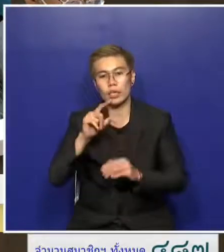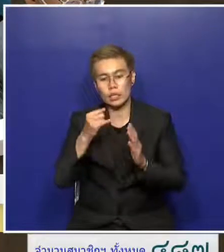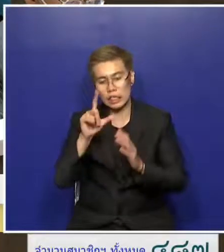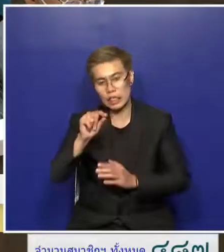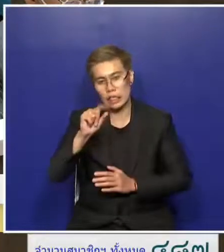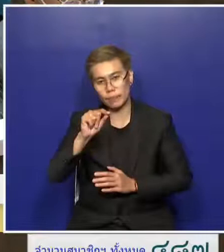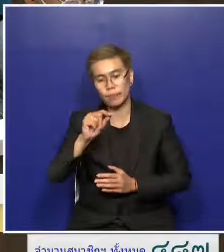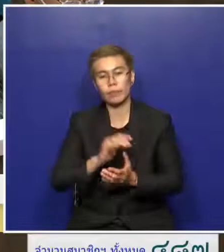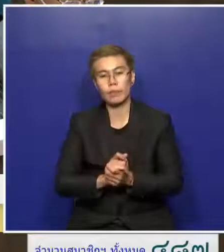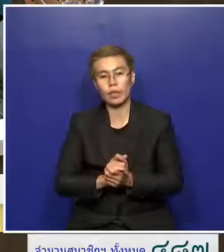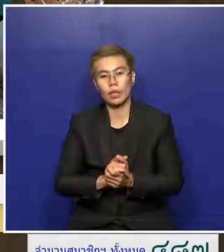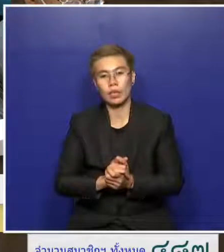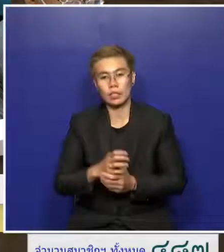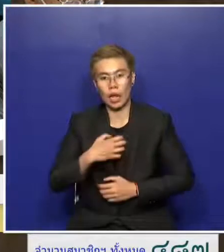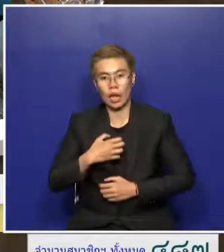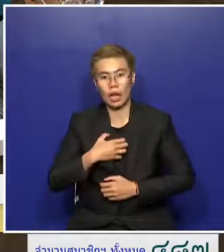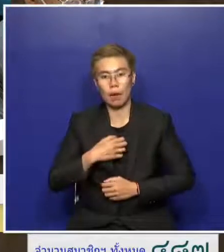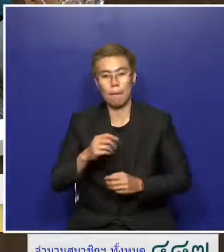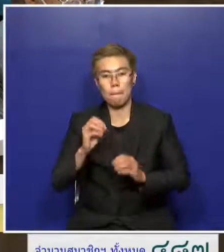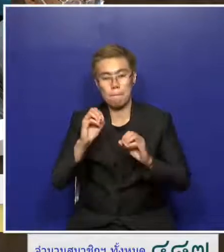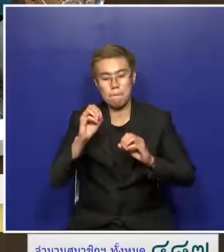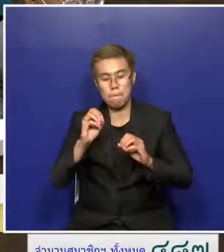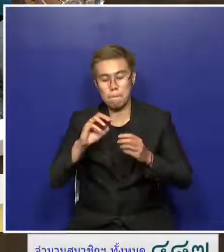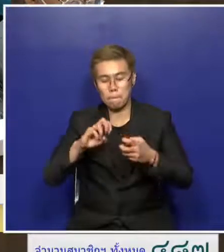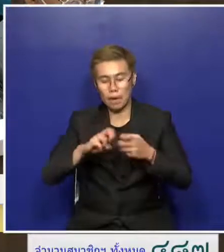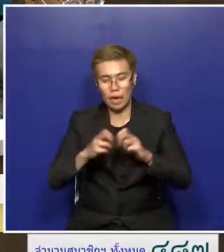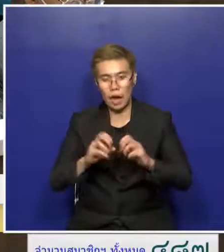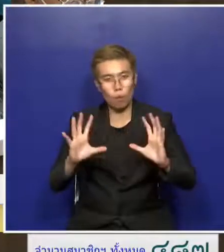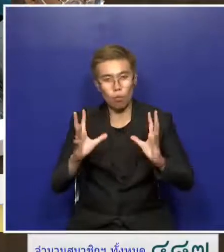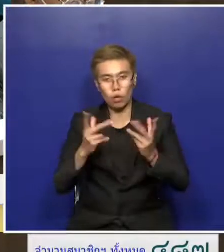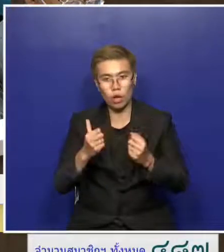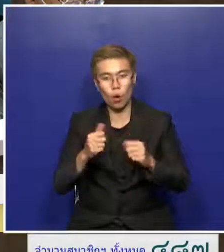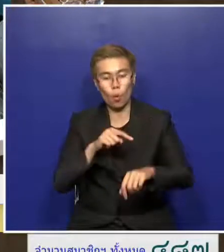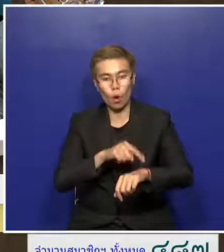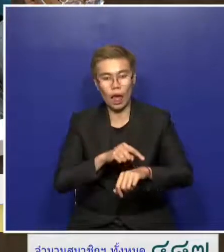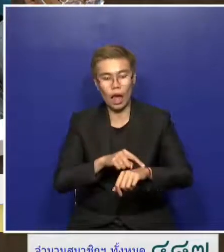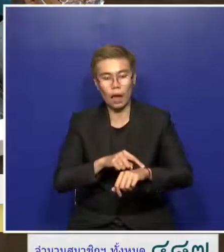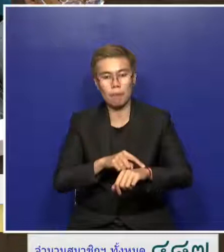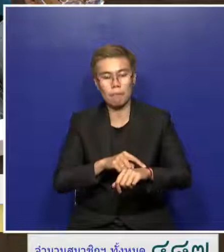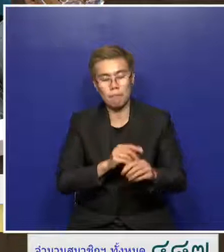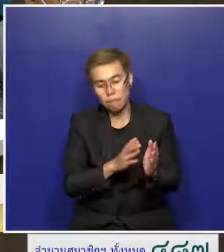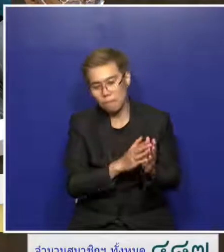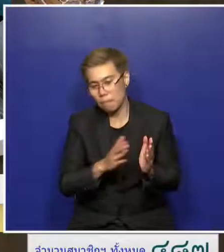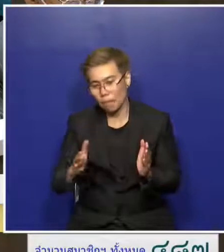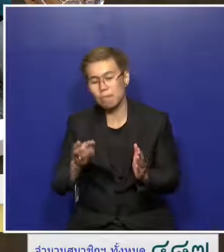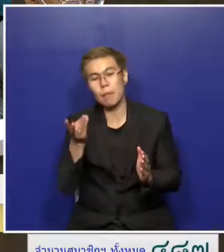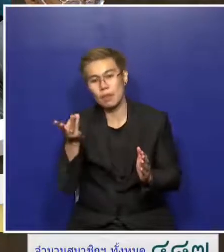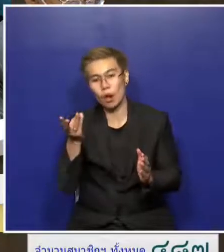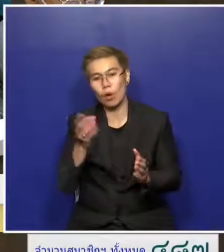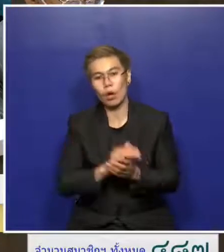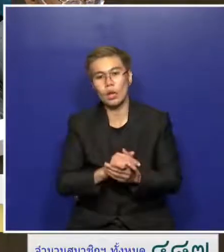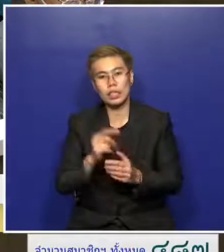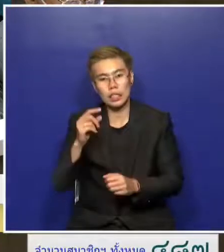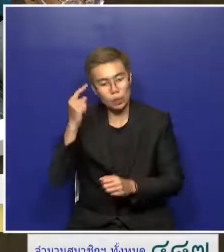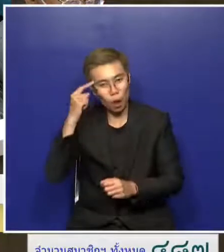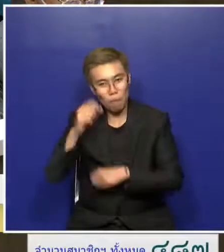ว่า ท่านจะผ่านวิินี้ไปได้ในเวลาไม่นานผมคดว่าต้นปีใหม่ก็สนการยคงจะด